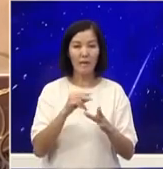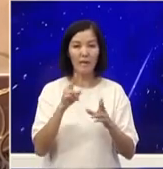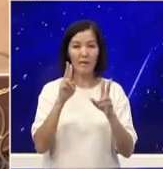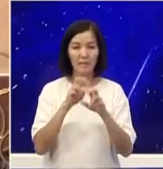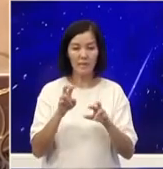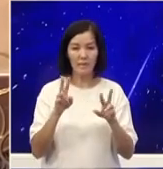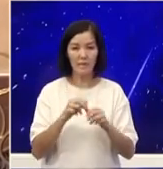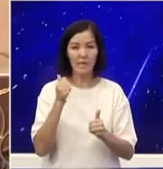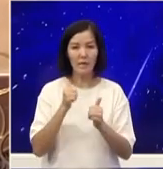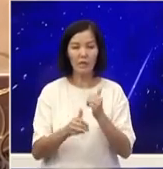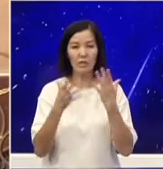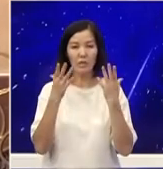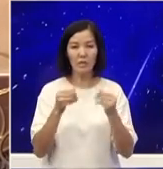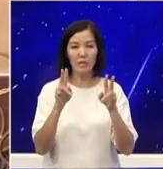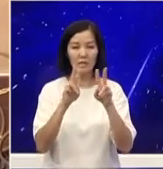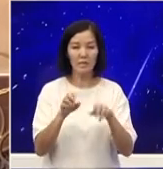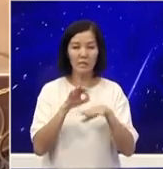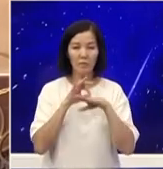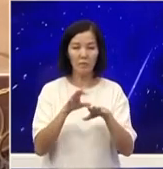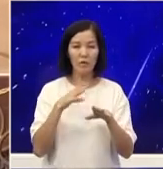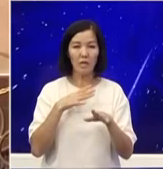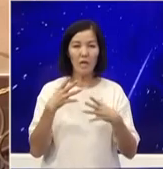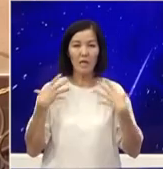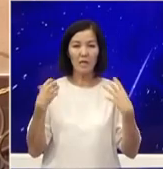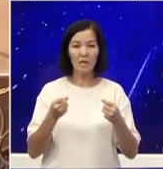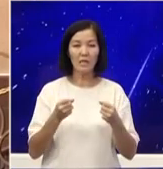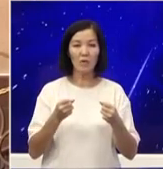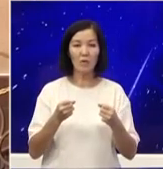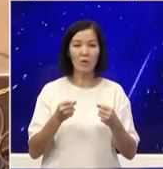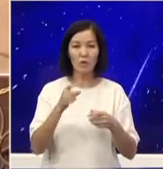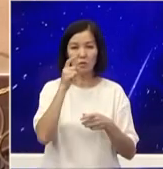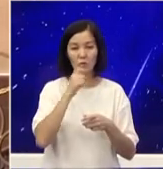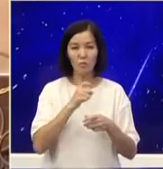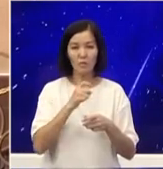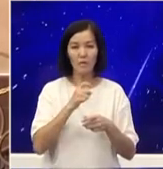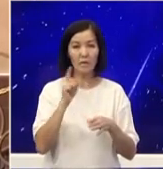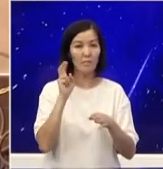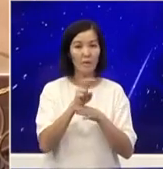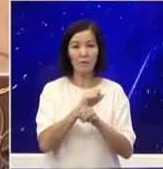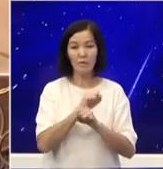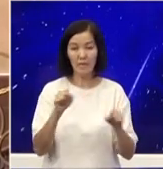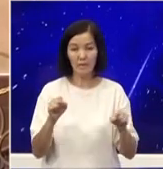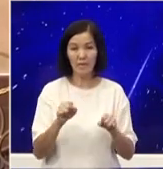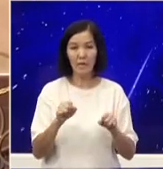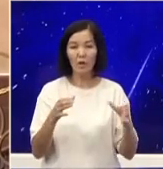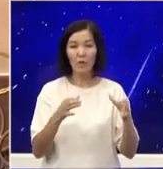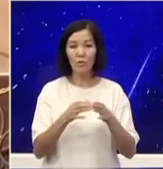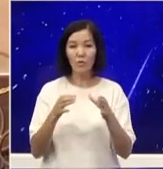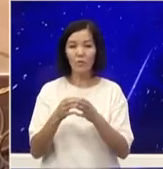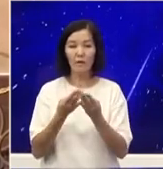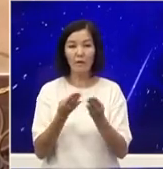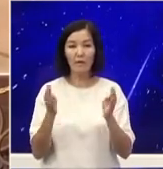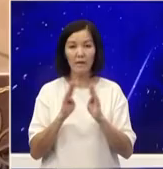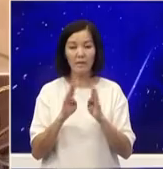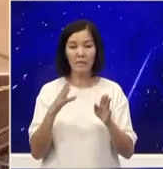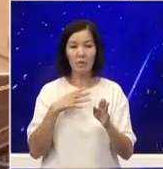Күн сайын бұл жерде де тексеріп отырады өздері. Денсаулығында кінарат болса кіргізбейді. Карантинге дейінде баламның тобында көп адам болмайтын.